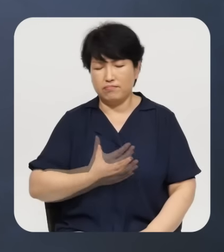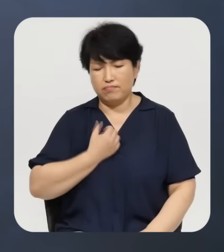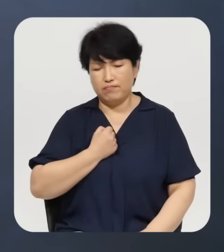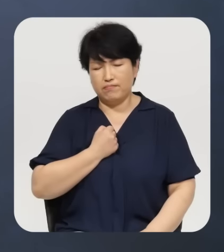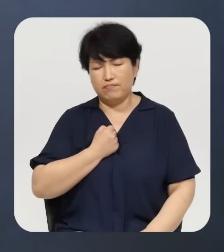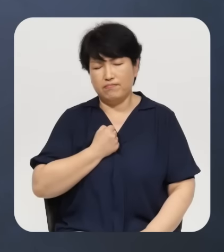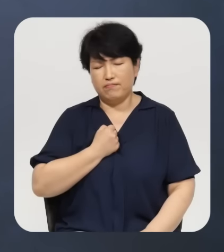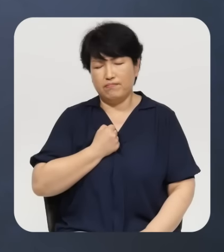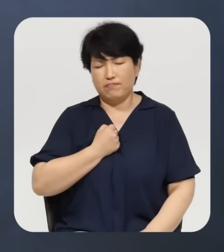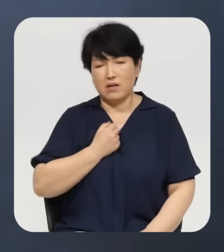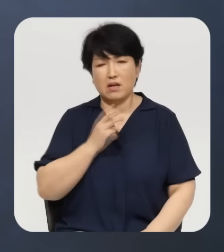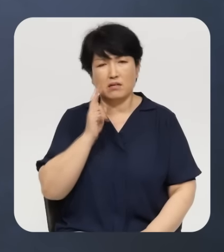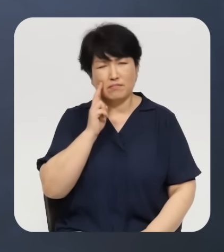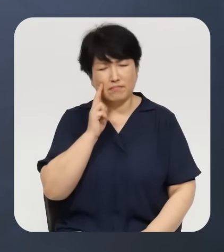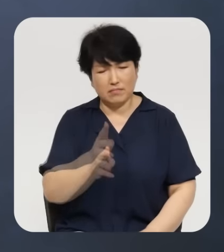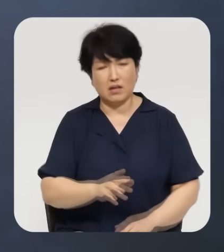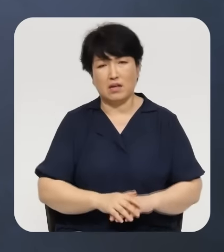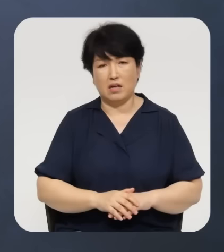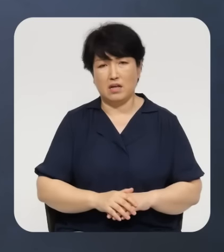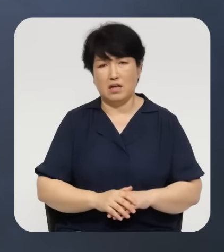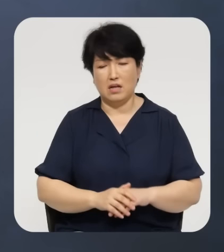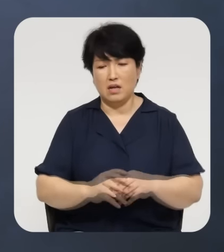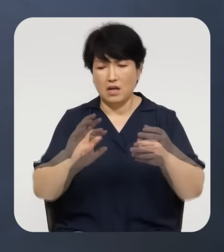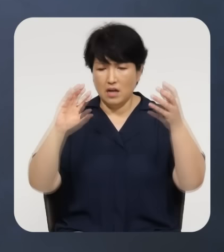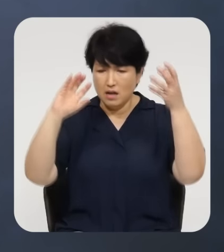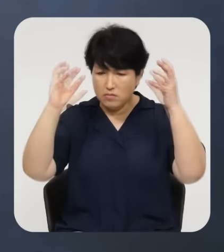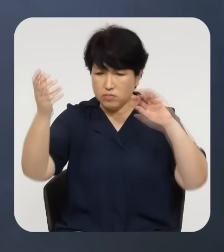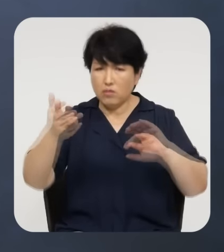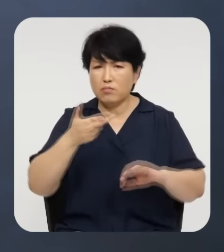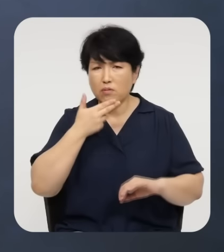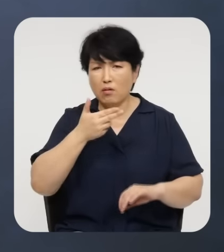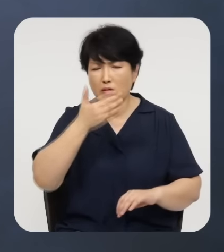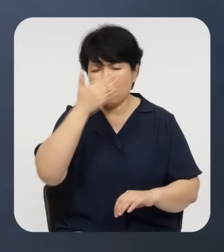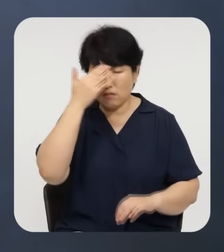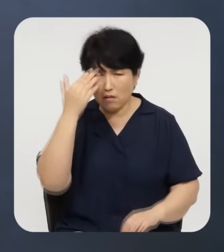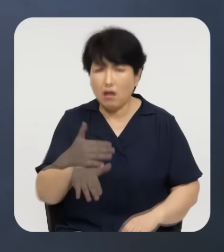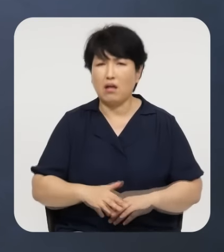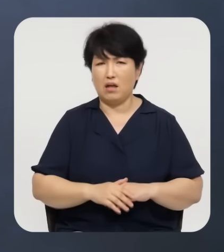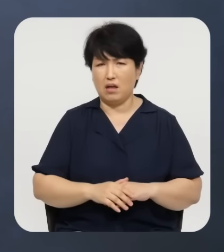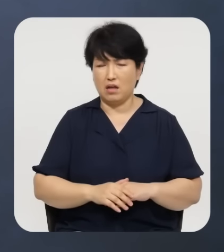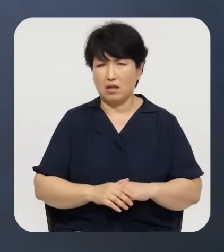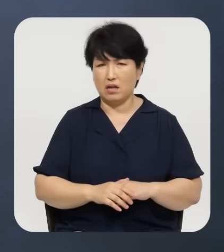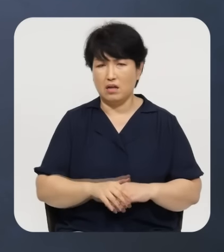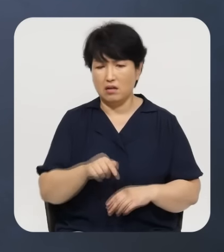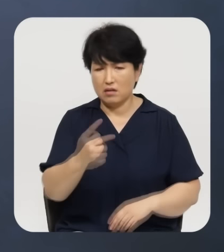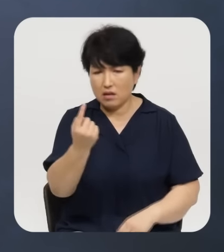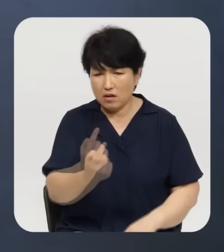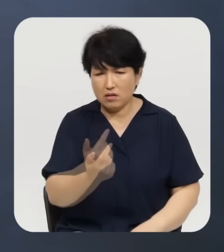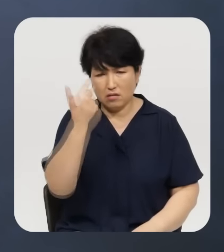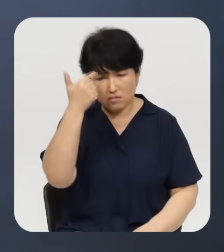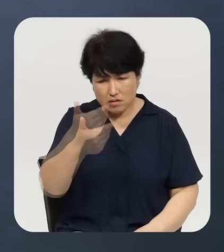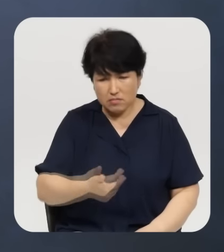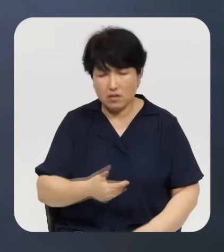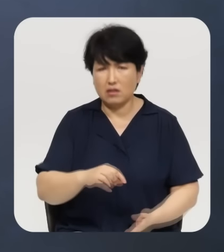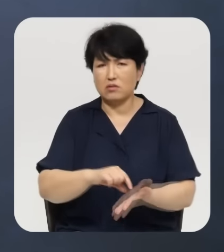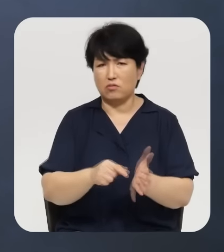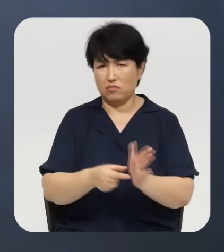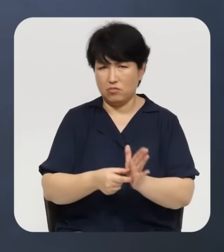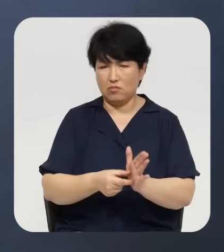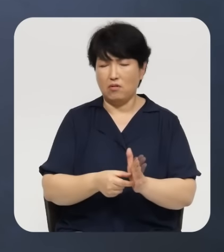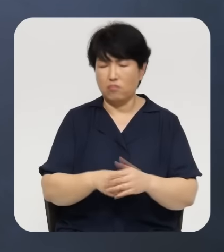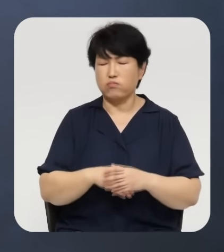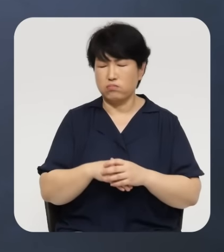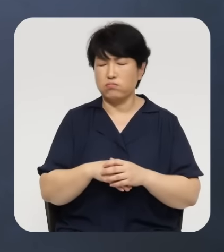됐다. 이런 얘기요. 그냥 뭐안 미친 게 다행이에요. 이렇게 질문이라도 하는 거 보면 뭐